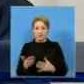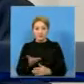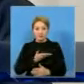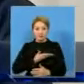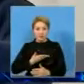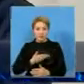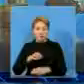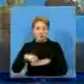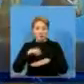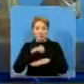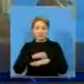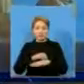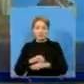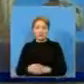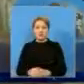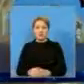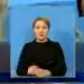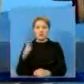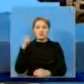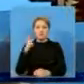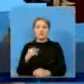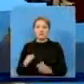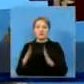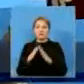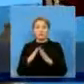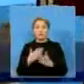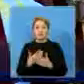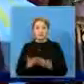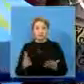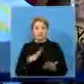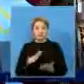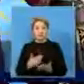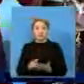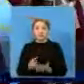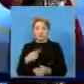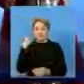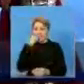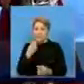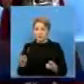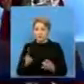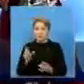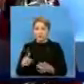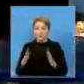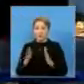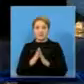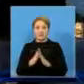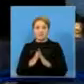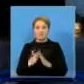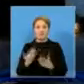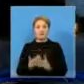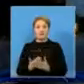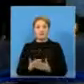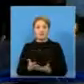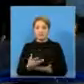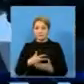нашему акиму. Владельцами квартир стали семьи по различным категориям. Они стоят на учете как лица, нуждающиеся в жилье. Собственную крышу над